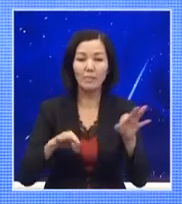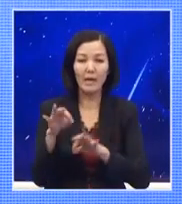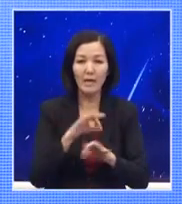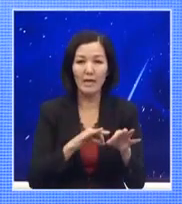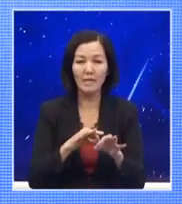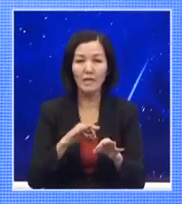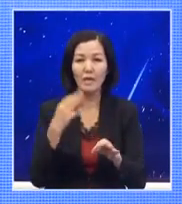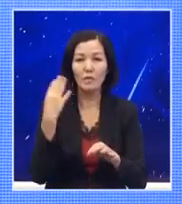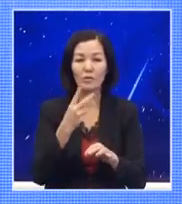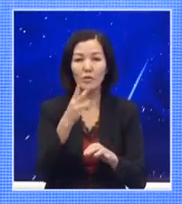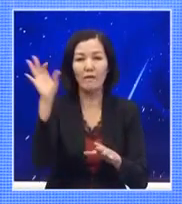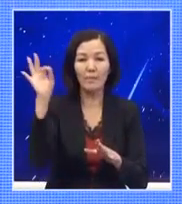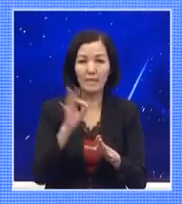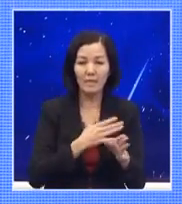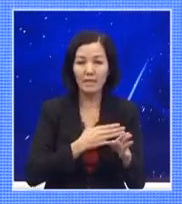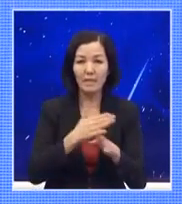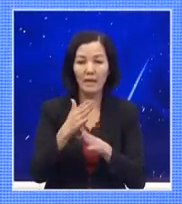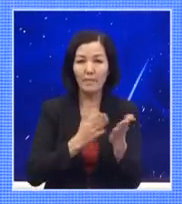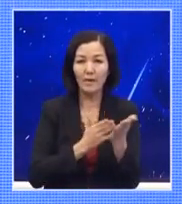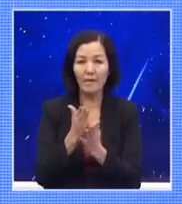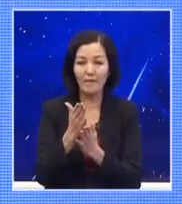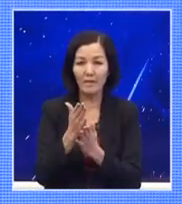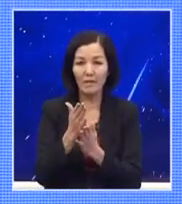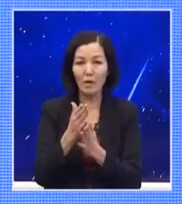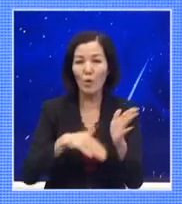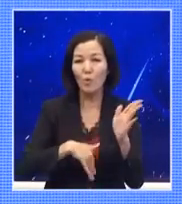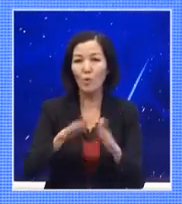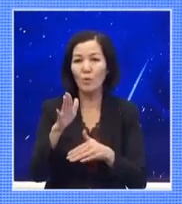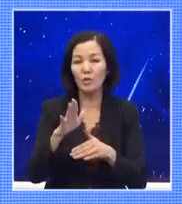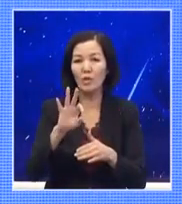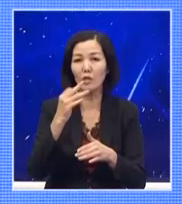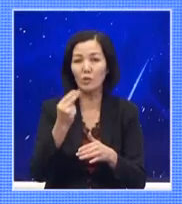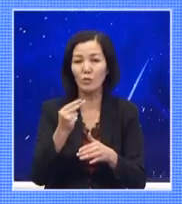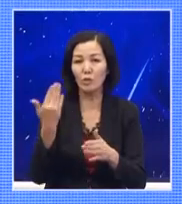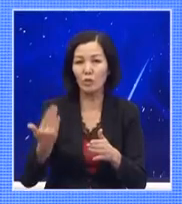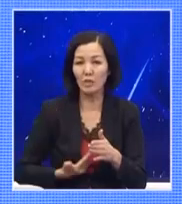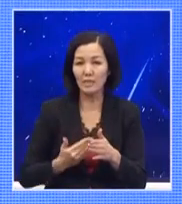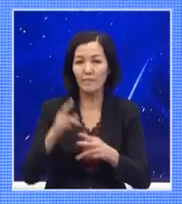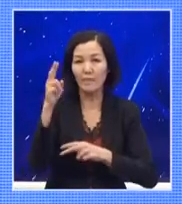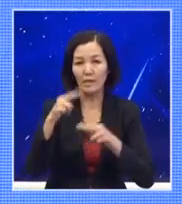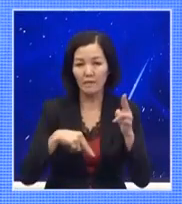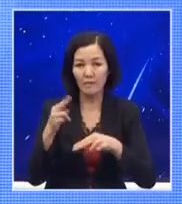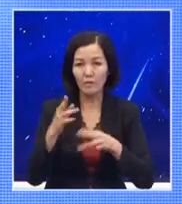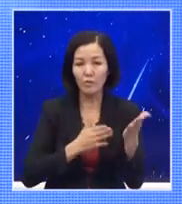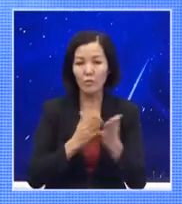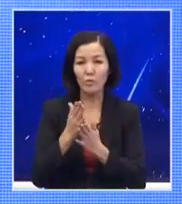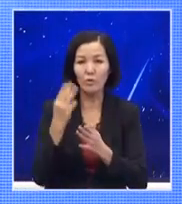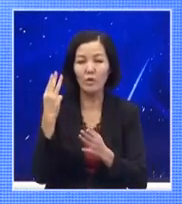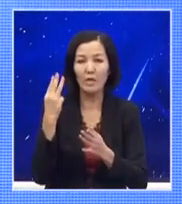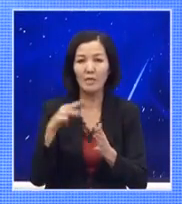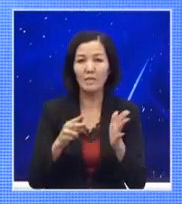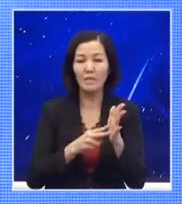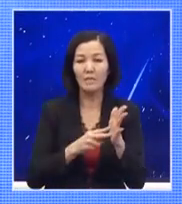или 43% направлены на улучшение социальной инфраструктуры и 237 на